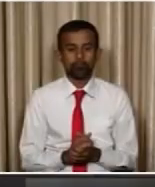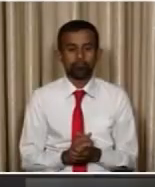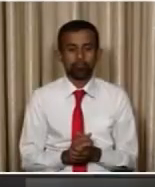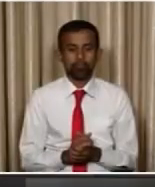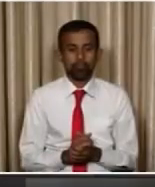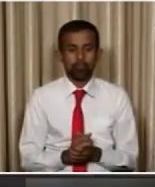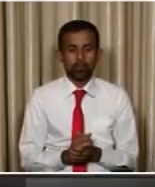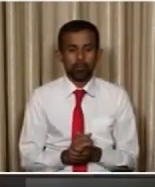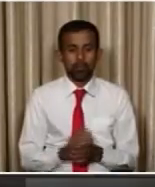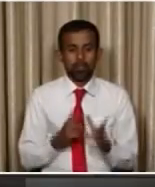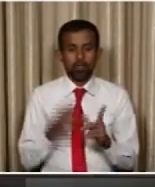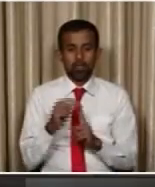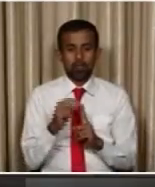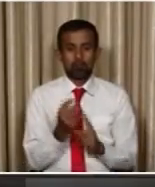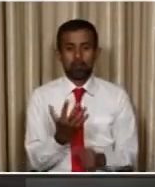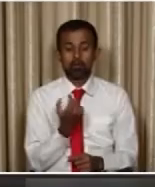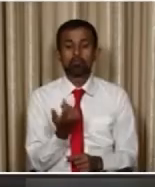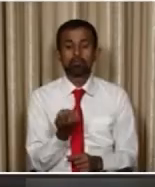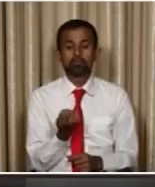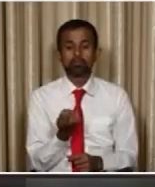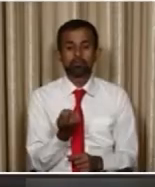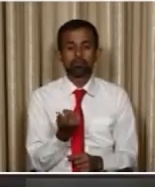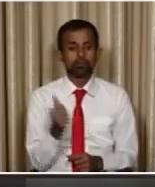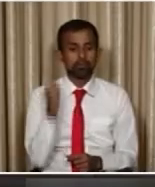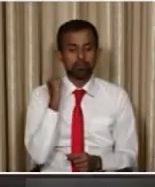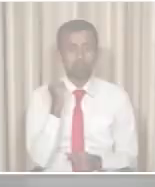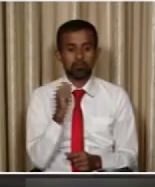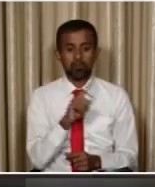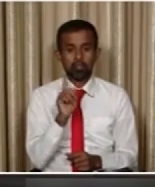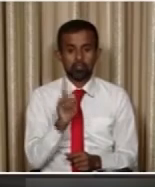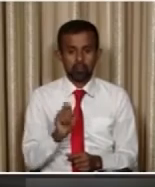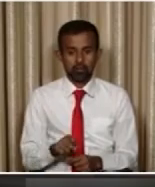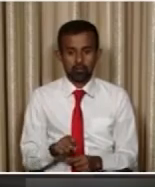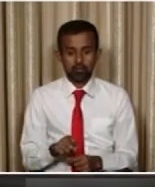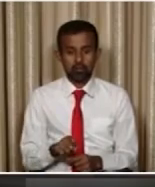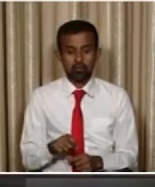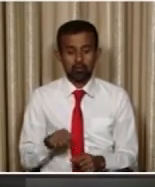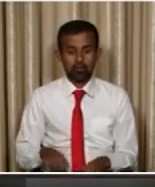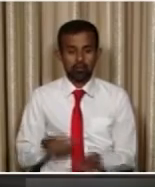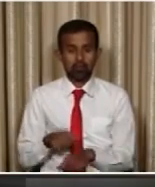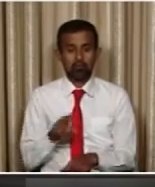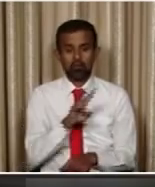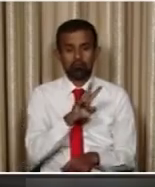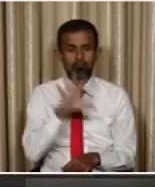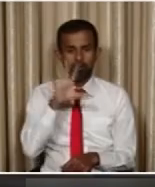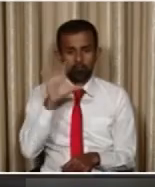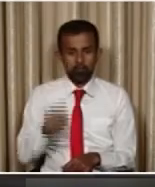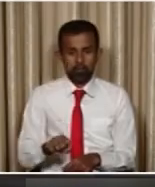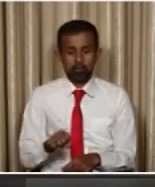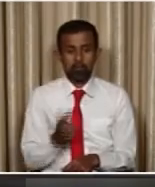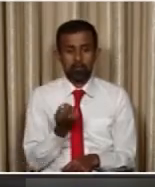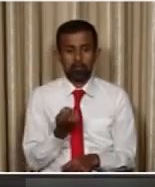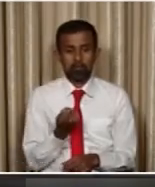ඒ වගේම අයදුම් පත්‍රයක් ලබා ගැනීමේ ගාස්තුව මෙතෙක් තිබුණේ රුපියල් 10,000යි ඒකත් රුපියල් 25,000ක් බවට අපි